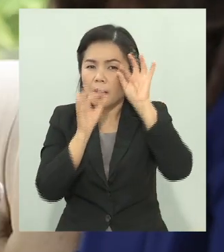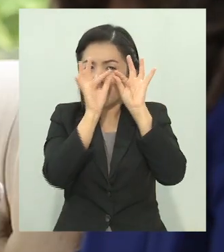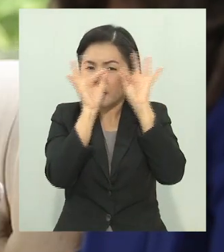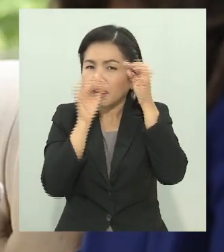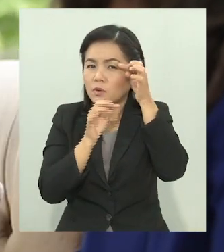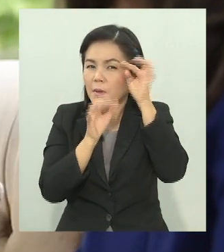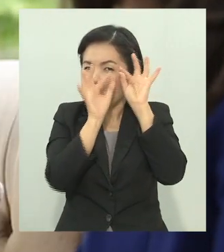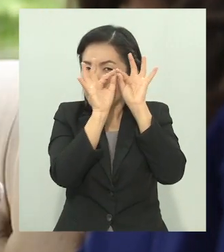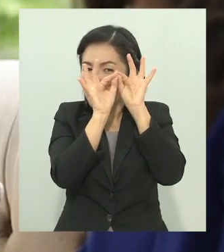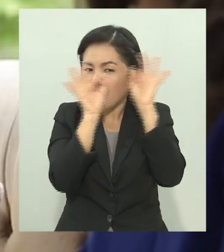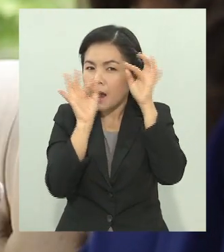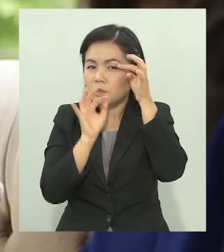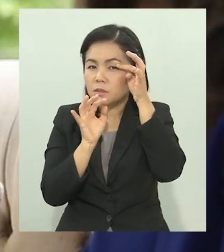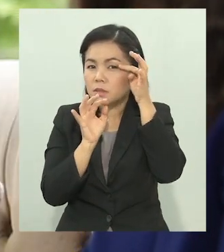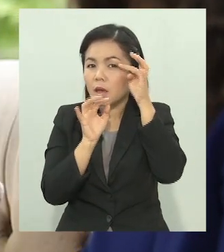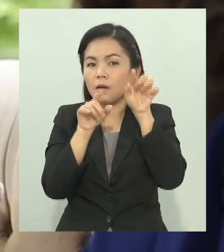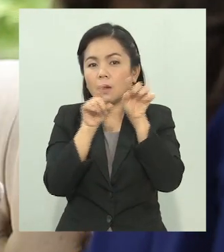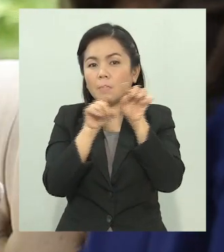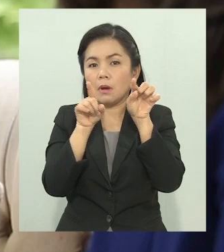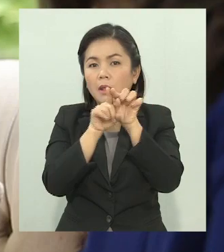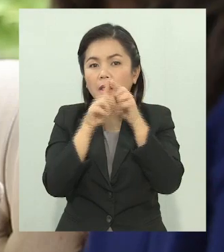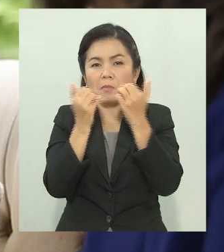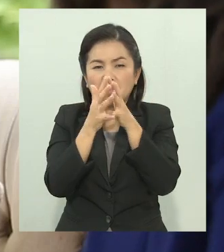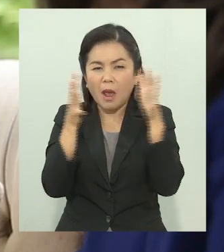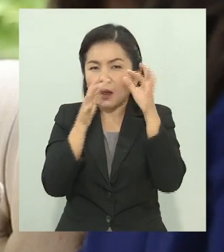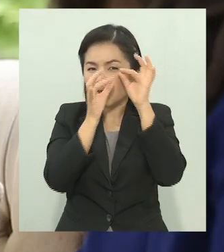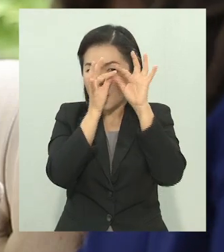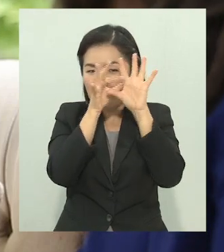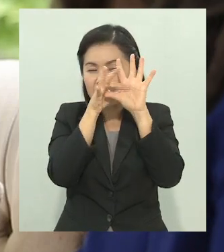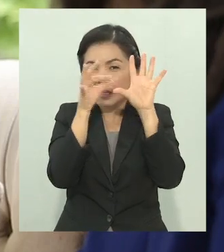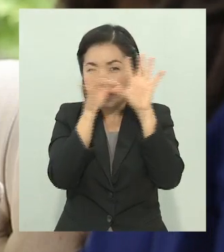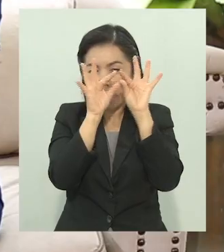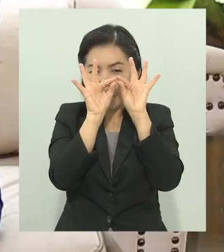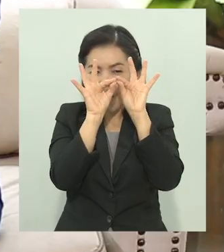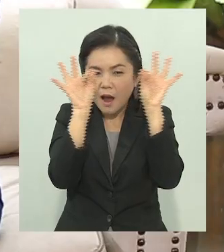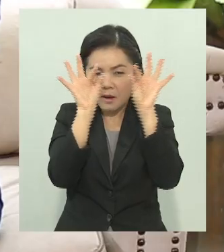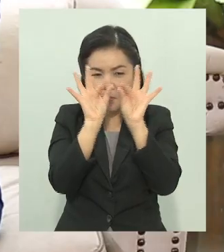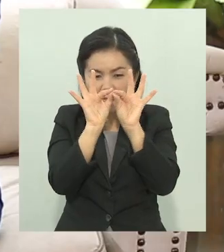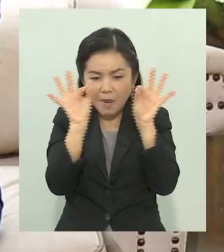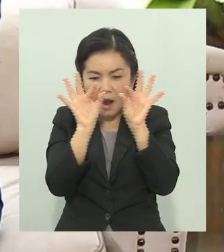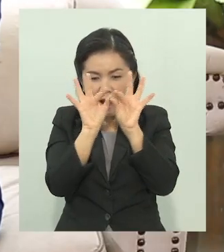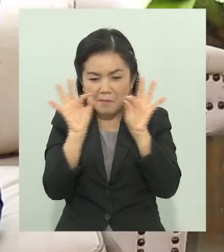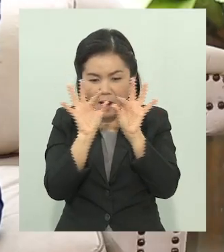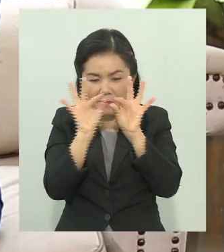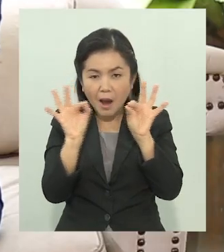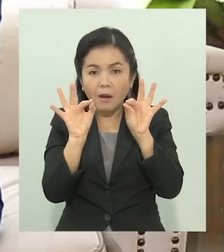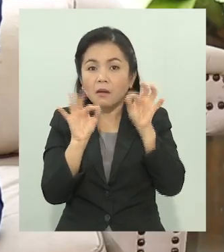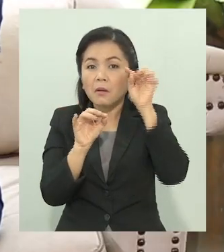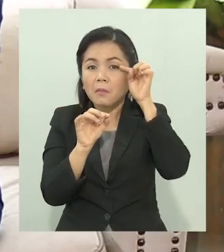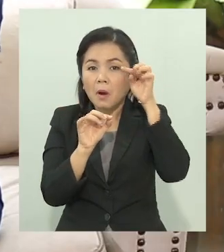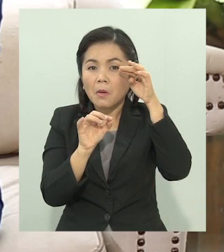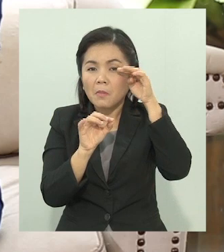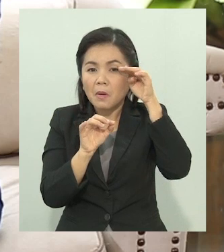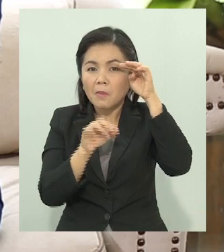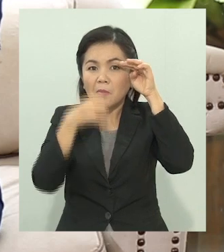เลย ค่ะ แล้วมันประกอบด้วยเป็น10ชั้นเลยใช่ครับเพราะฉะนั้นชั้นนึงเนี่ยบางแบบเฉียบบางทีเวลาผ่าตัดเราต้